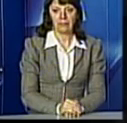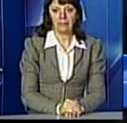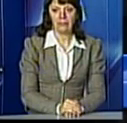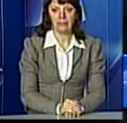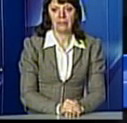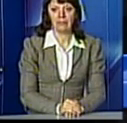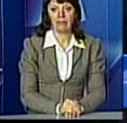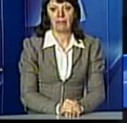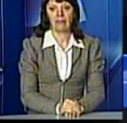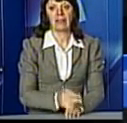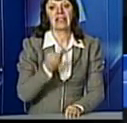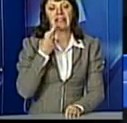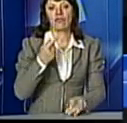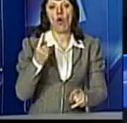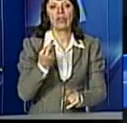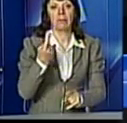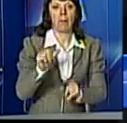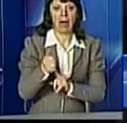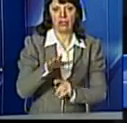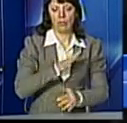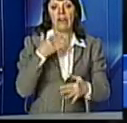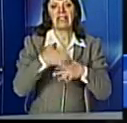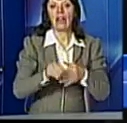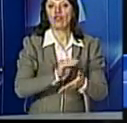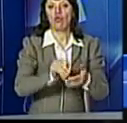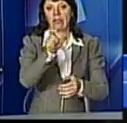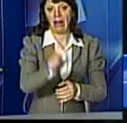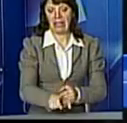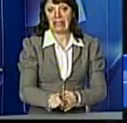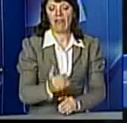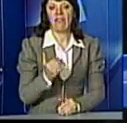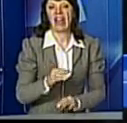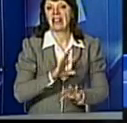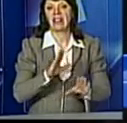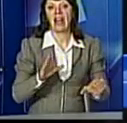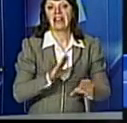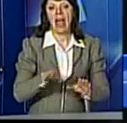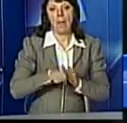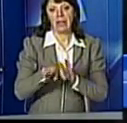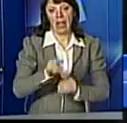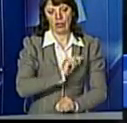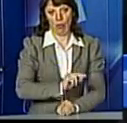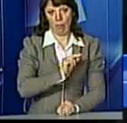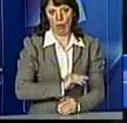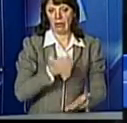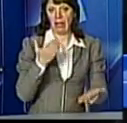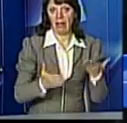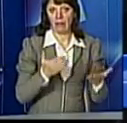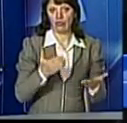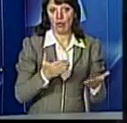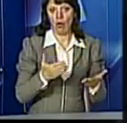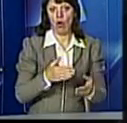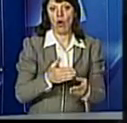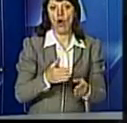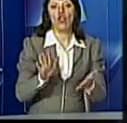завжди ну мабуть перший завжди був серед журналістів він не піде з роботи Якщо у нас як кажуть